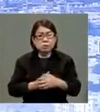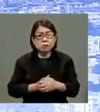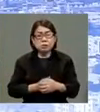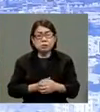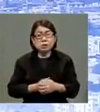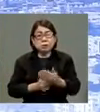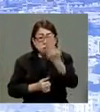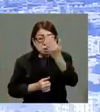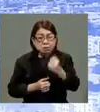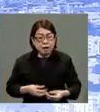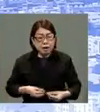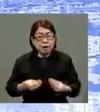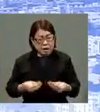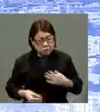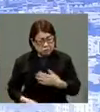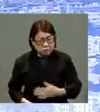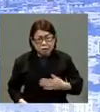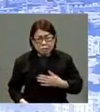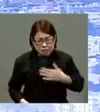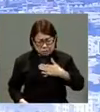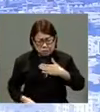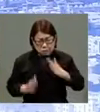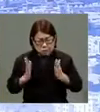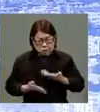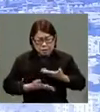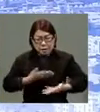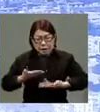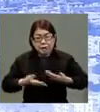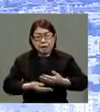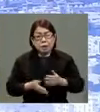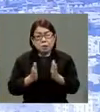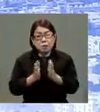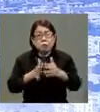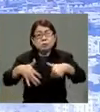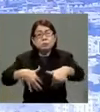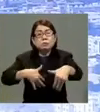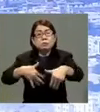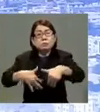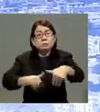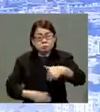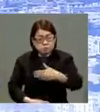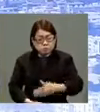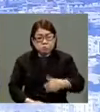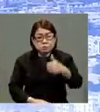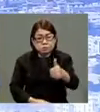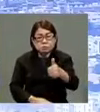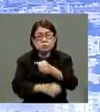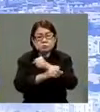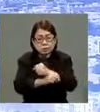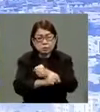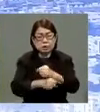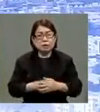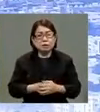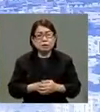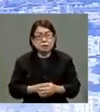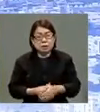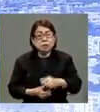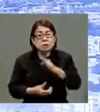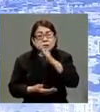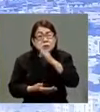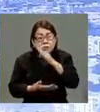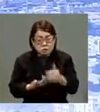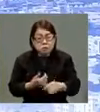าพของท่านเองแล้วก็จะเป็นเรื่องของการดีต่อการได้รับทราบความ